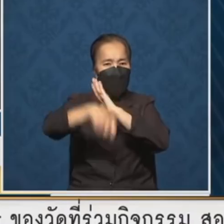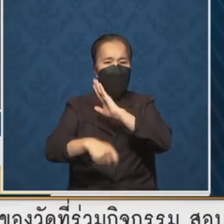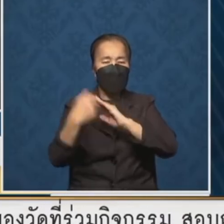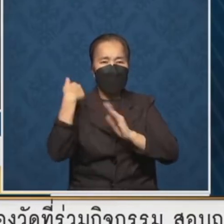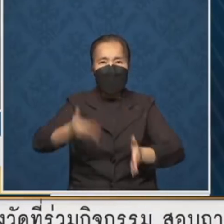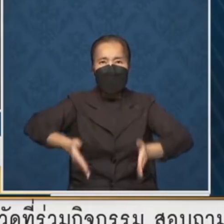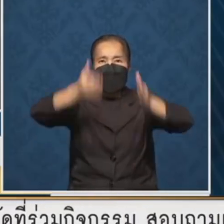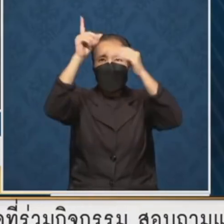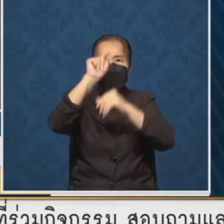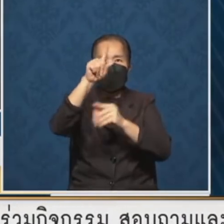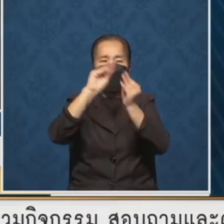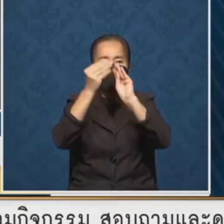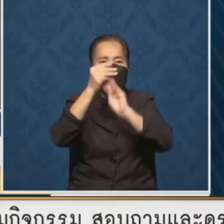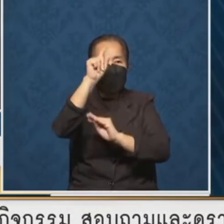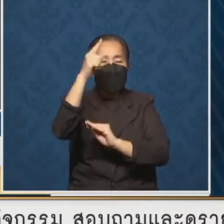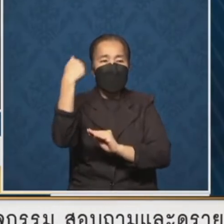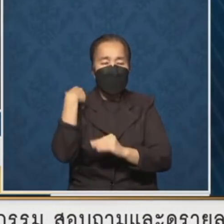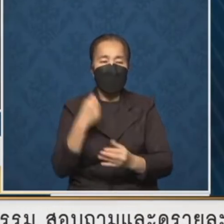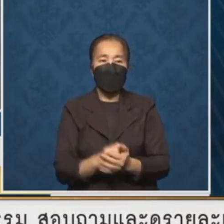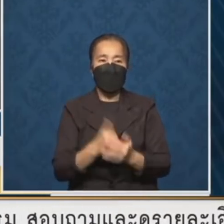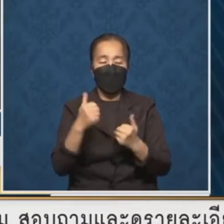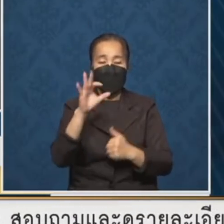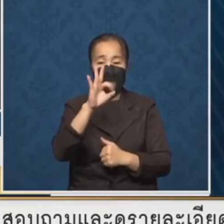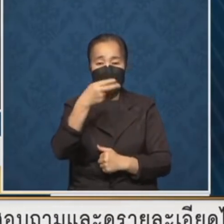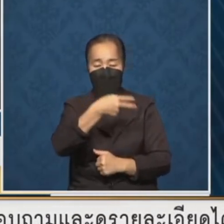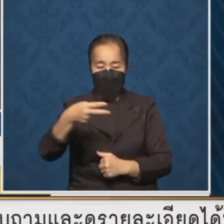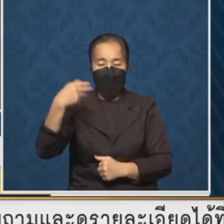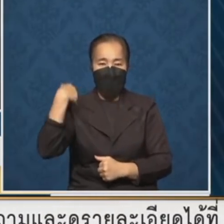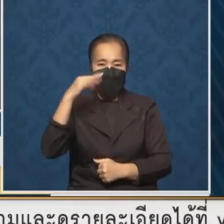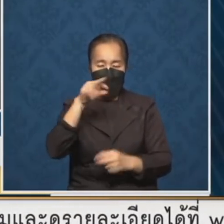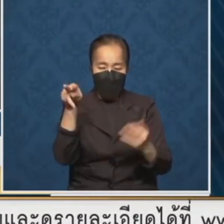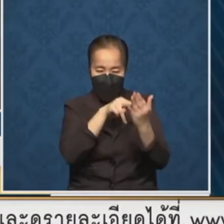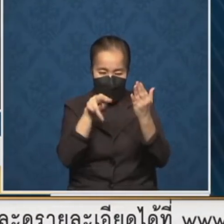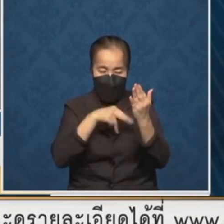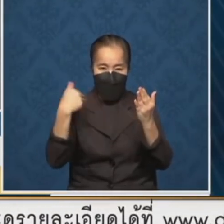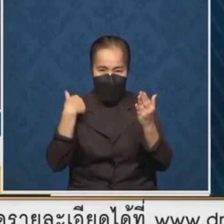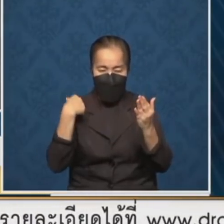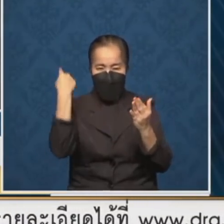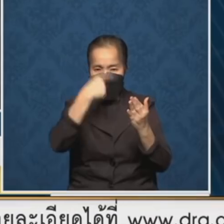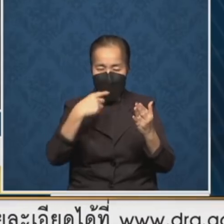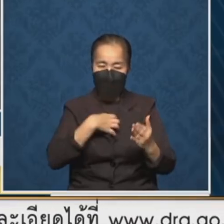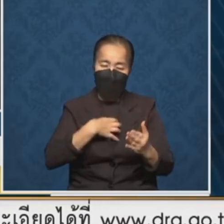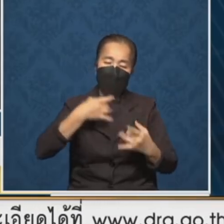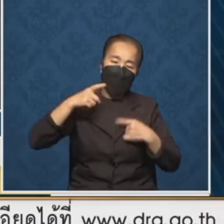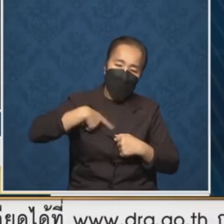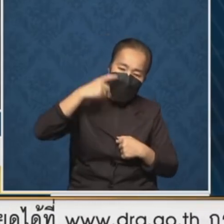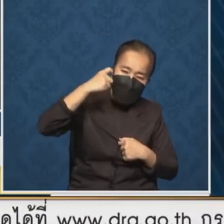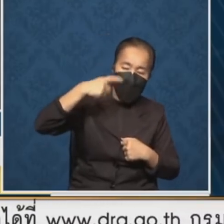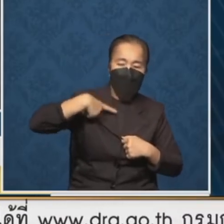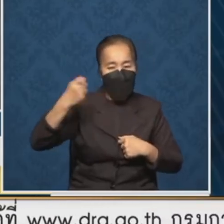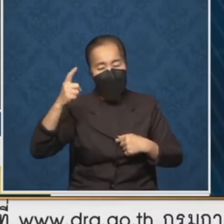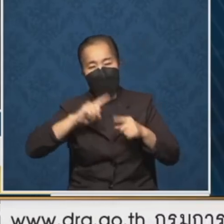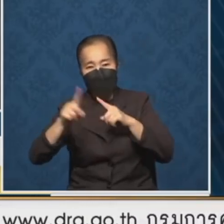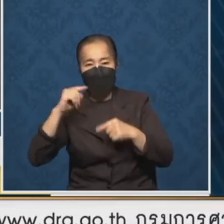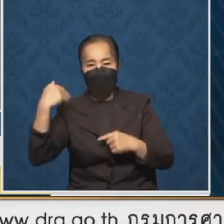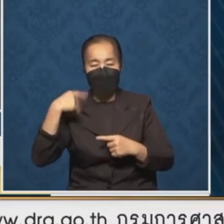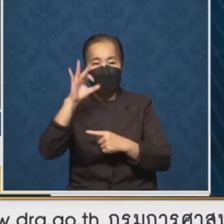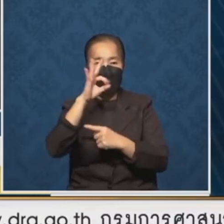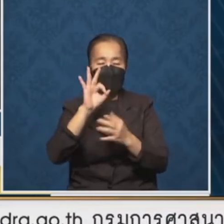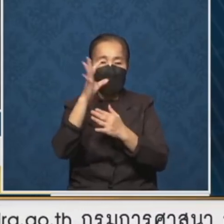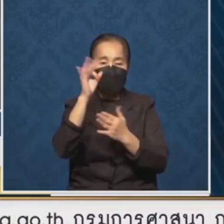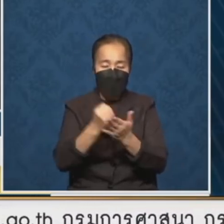มีกระบวนการที่ช่วยตรวจสอบเนื้อหาที่เกี่ยวกับความพยายามฆ่าตัวตายครับหากตรวจพบก็จะมีการร่วมมือกับเจ้าหน้าที่เพื่อให้การช่วย